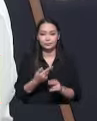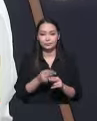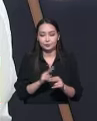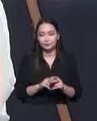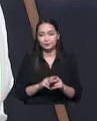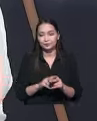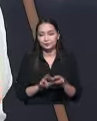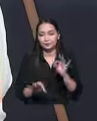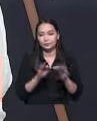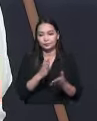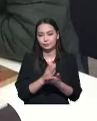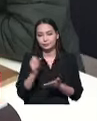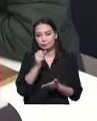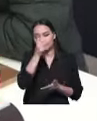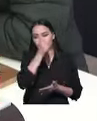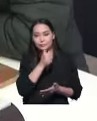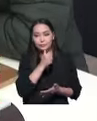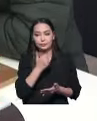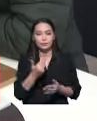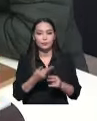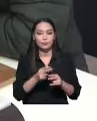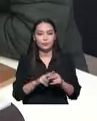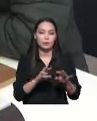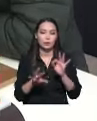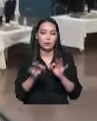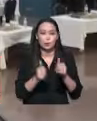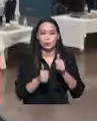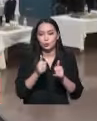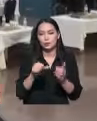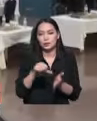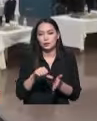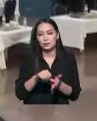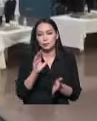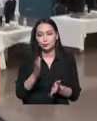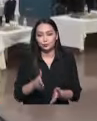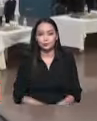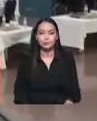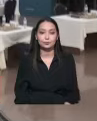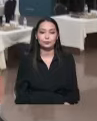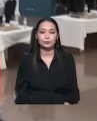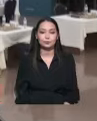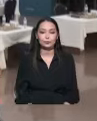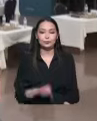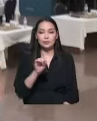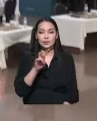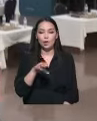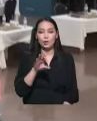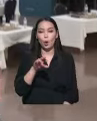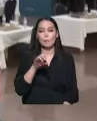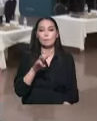іріктелді. Олар тамыз айында Алматыда өтетін облыстық іріктеу турниріне қатысады. Сенат кубогы деген жарыс, шахматтан жарыс өткізіп жатырмыз. Бұл